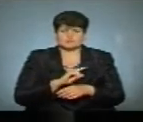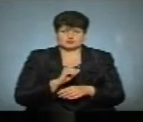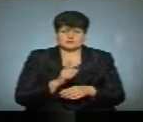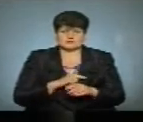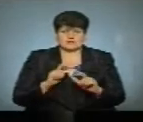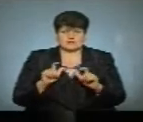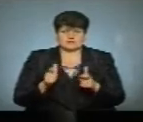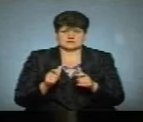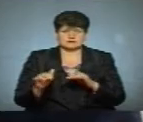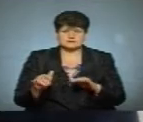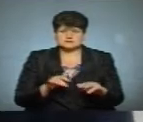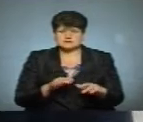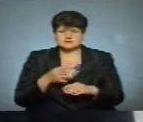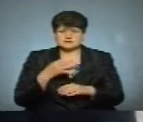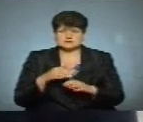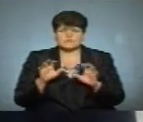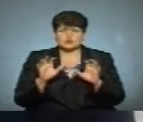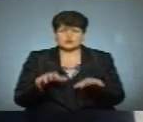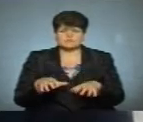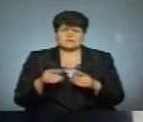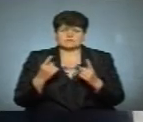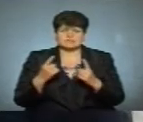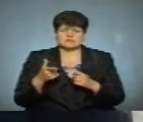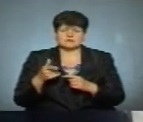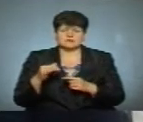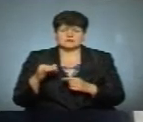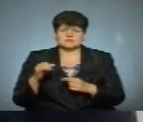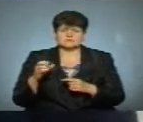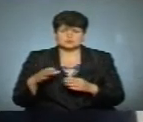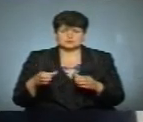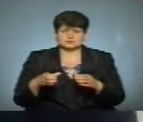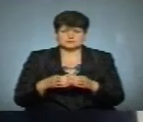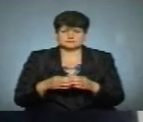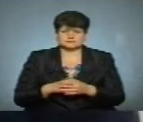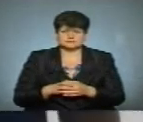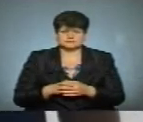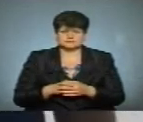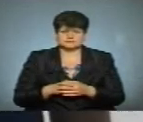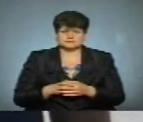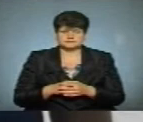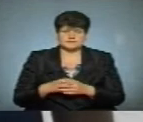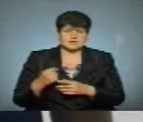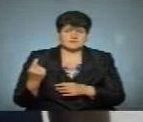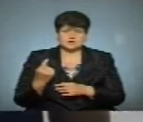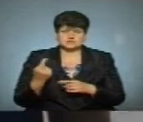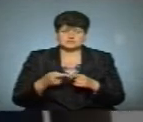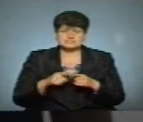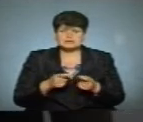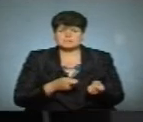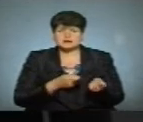карантинні заходи, розповів голова Великогаївської об'єднаної територіальної громади Олег Кохман. Ну, перше, це